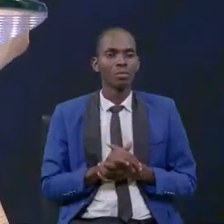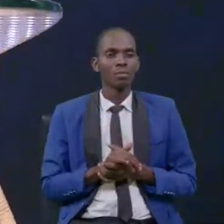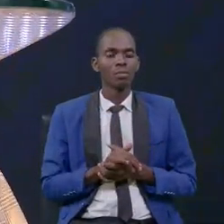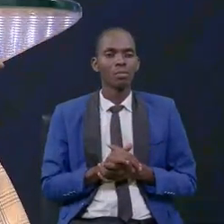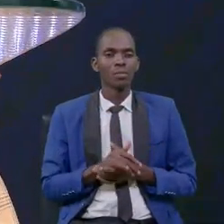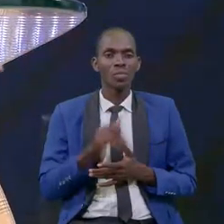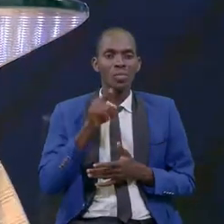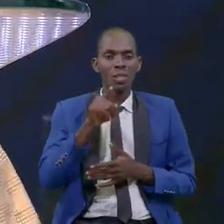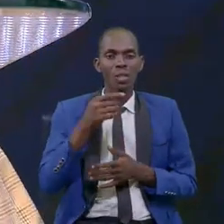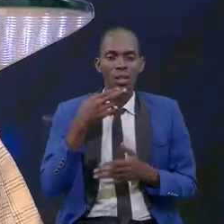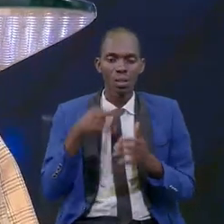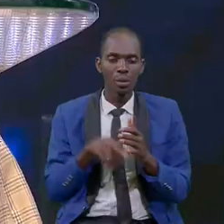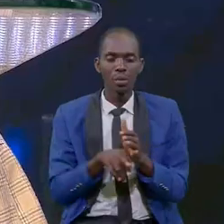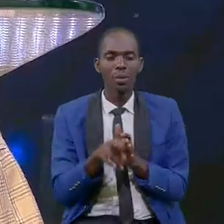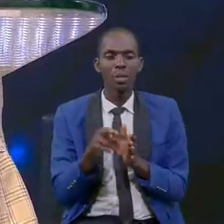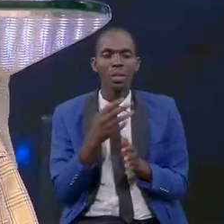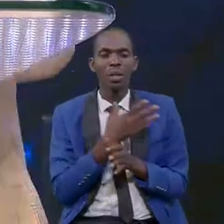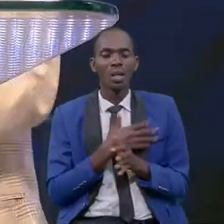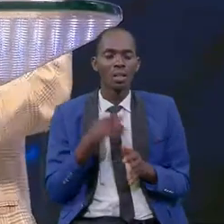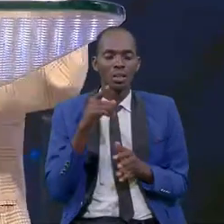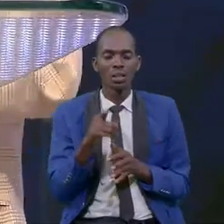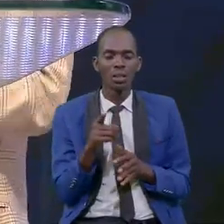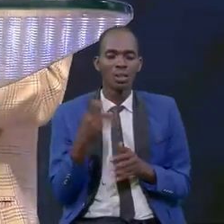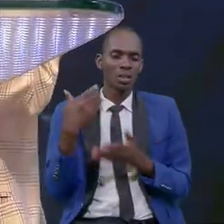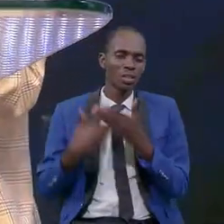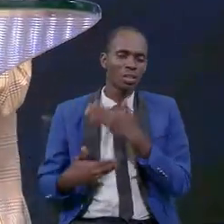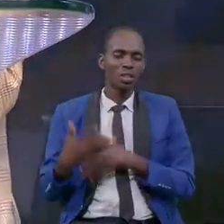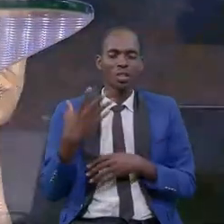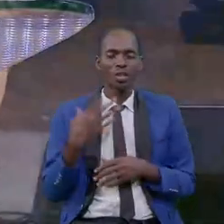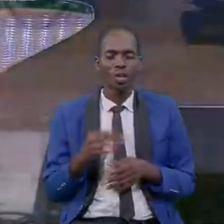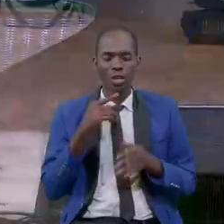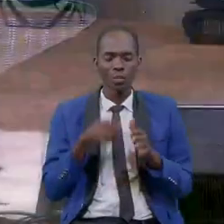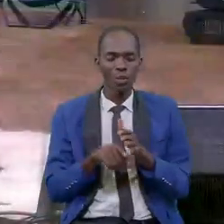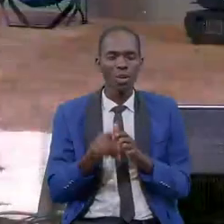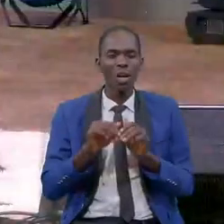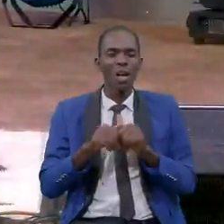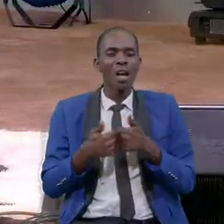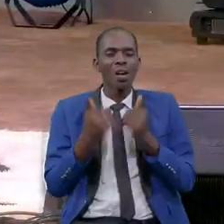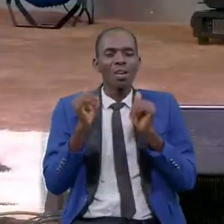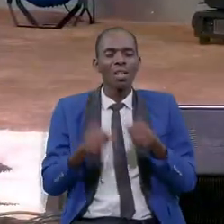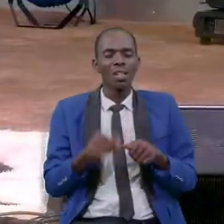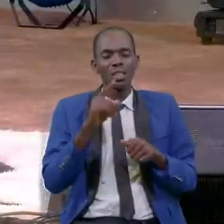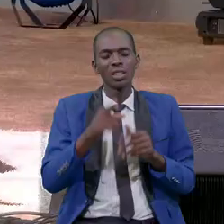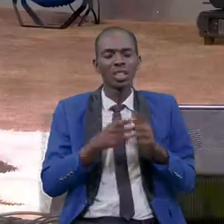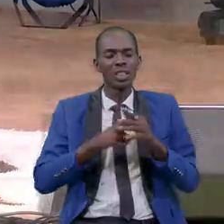Voilà le verset 33. Serpent, rase sa crasse de vipère, comment échapperez-vous